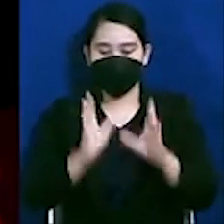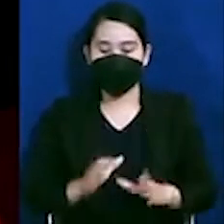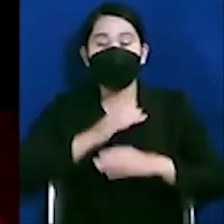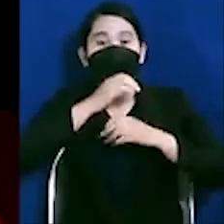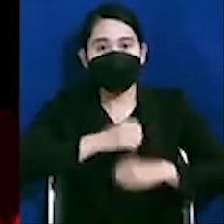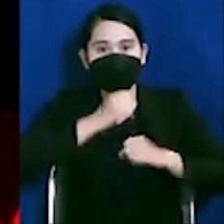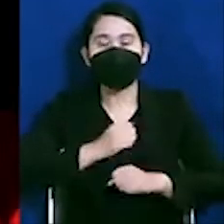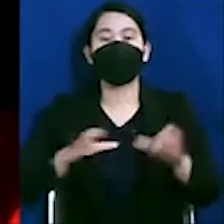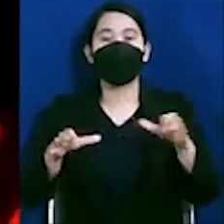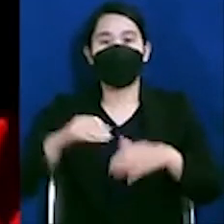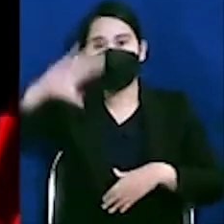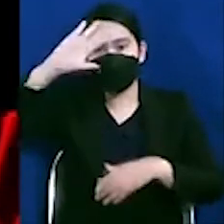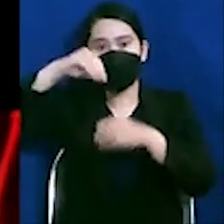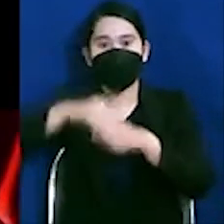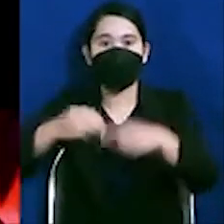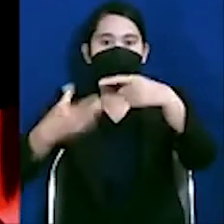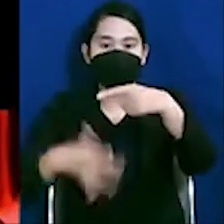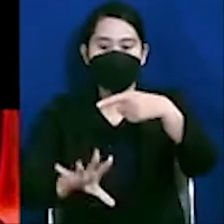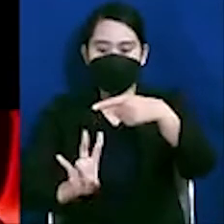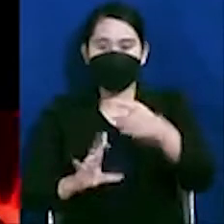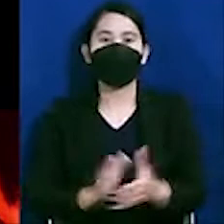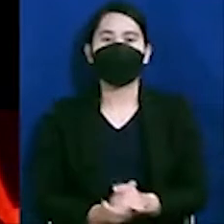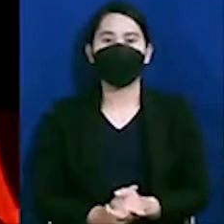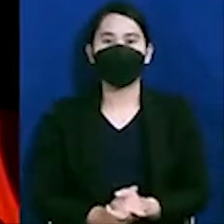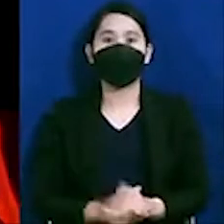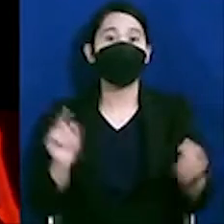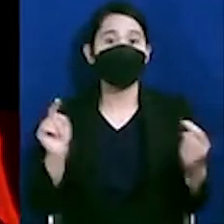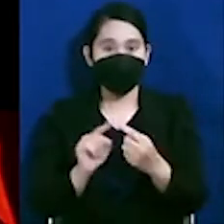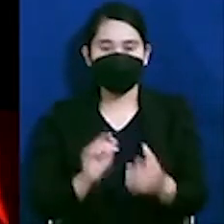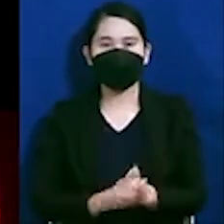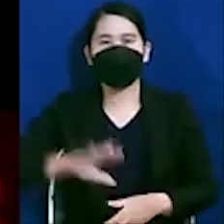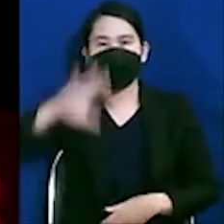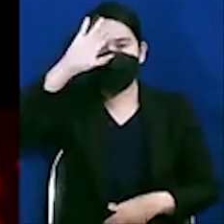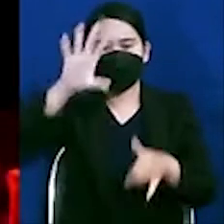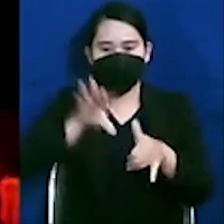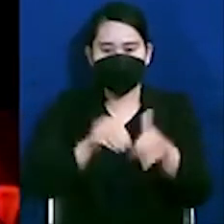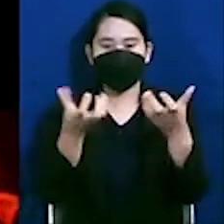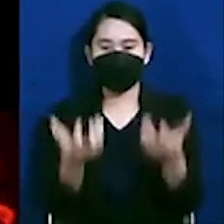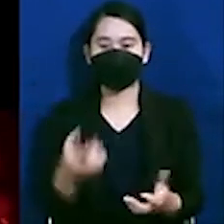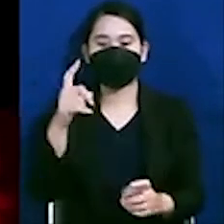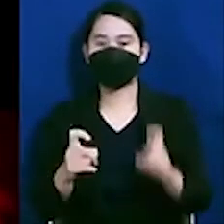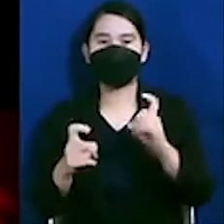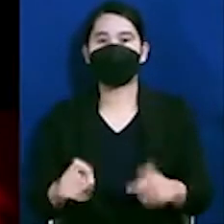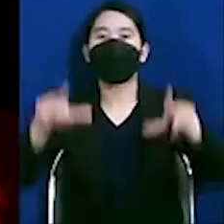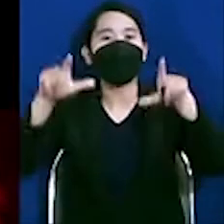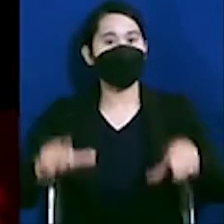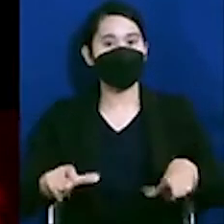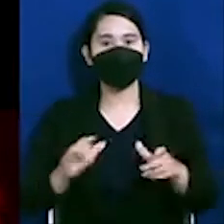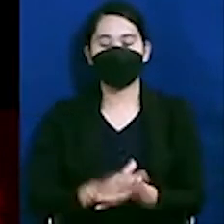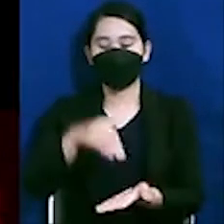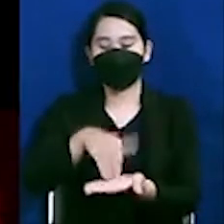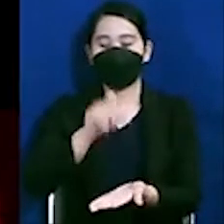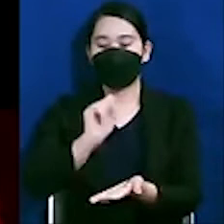และในผู้ป่วยเรื้อรังนะครับเพื่อลดการป่วยรุนแรงและเสียชีวิตสำหรับศูนย์ฉีด